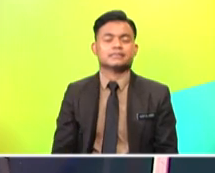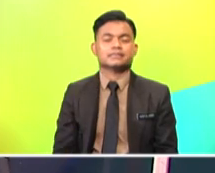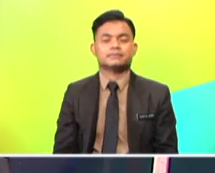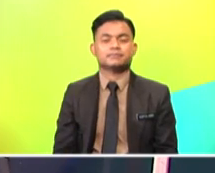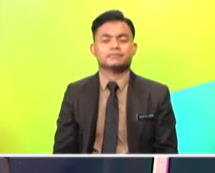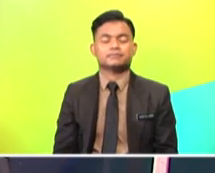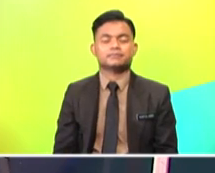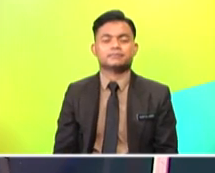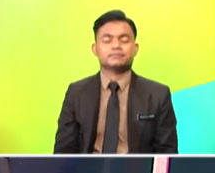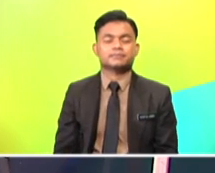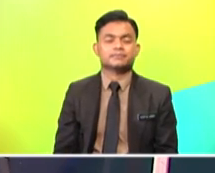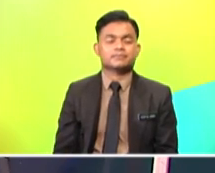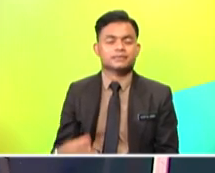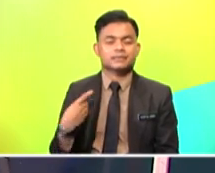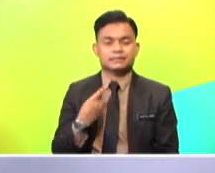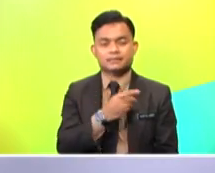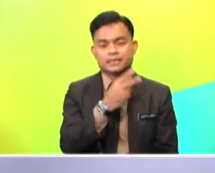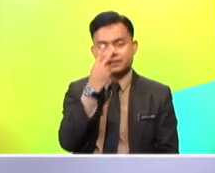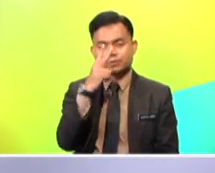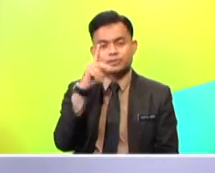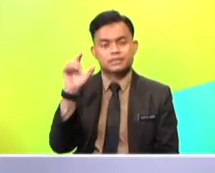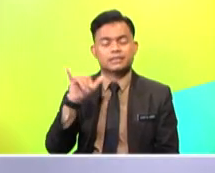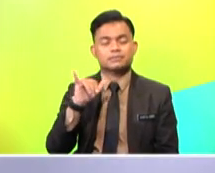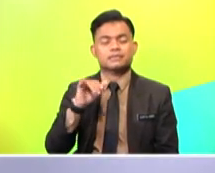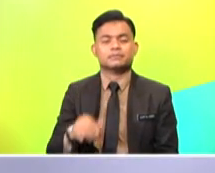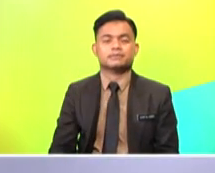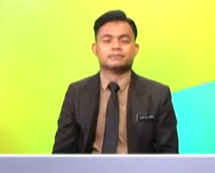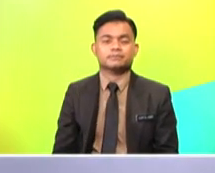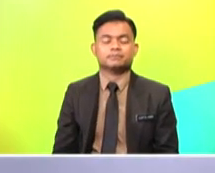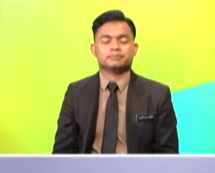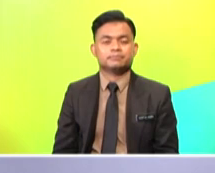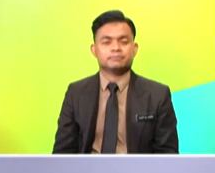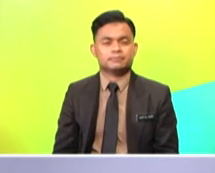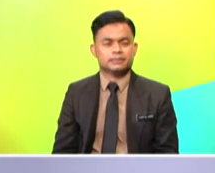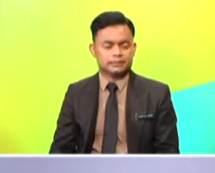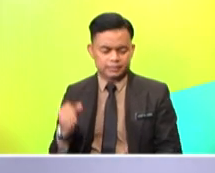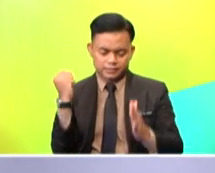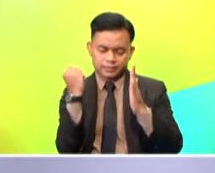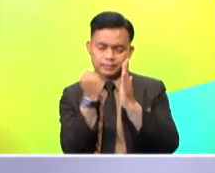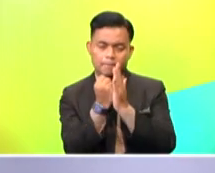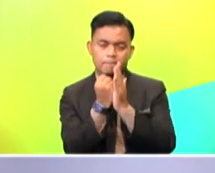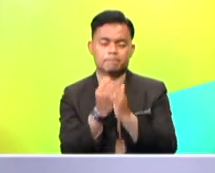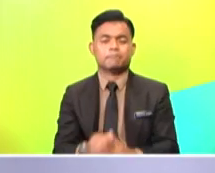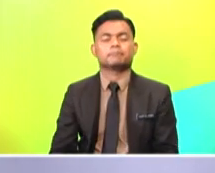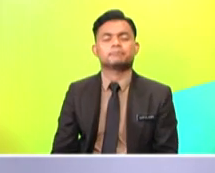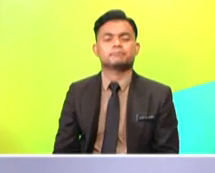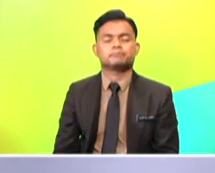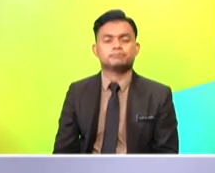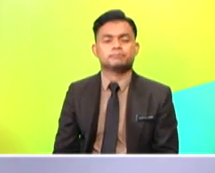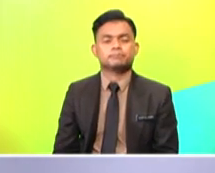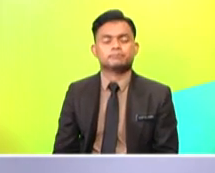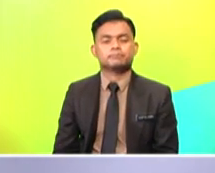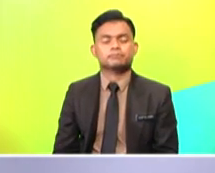rumah teres? Kalau kita boleh eja dekat sini, kita tengok dulu. Kita nak mengecam Cikgu ya. Betul. Kita nak mengecam perkataan. Okey,